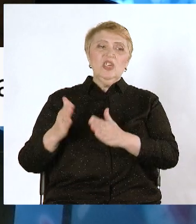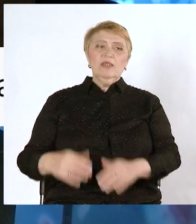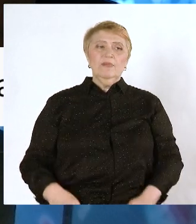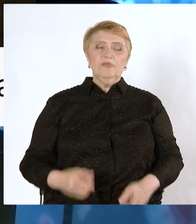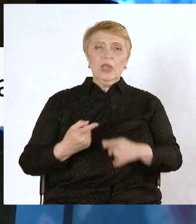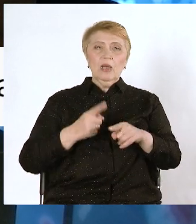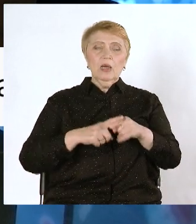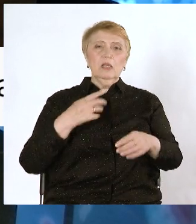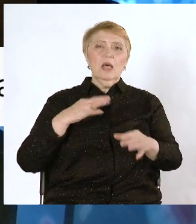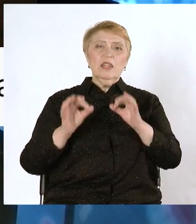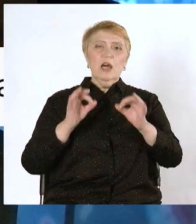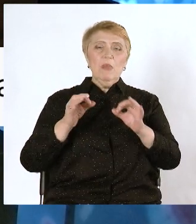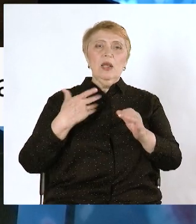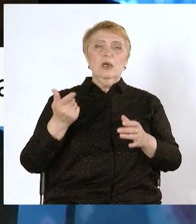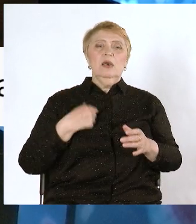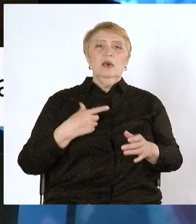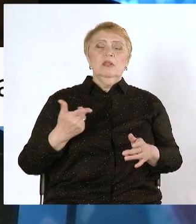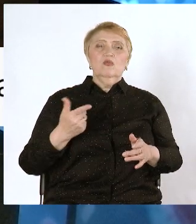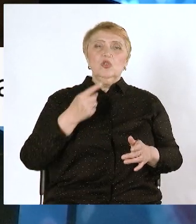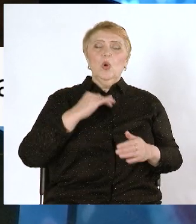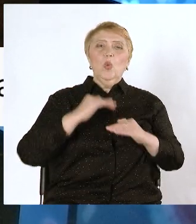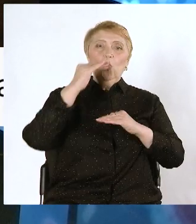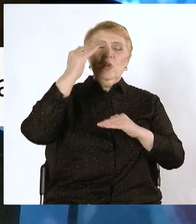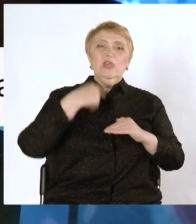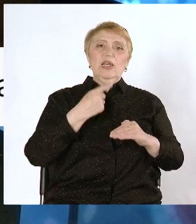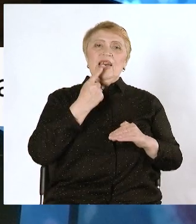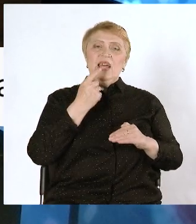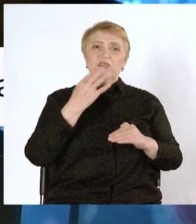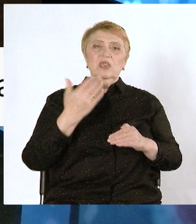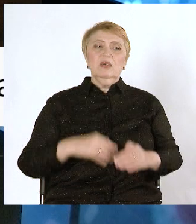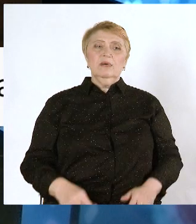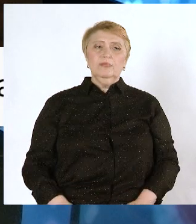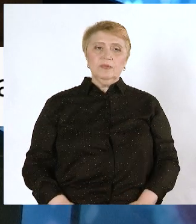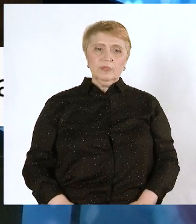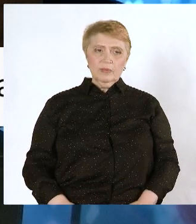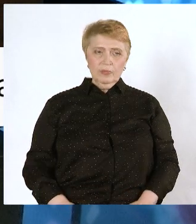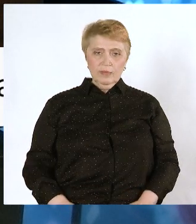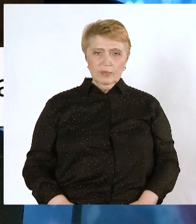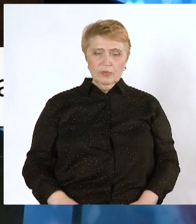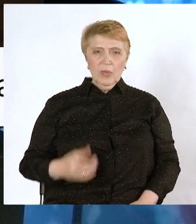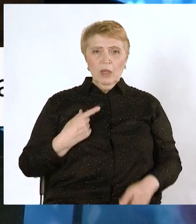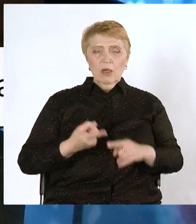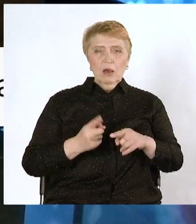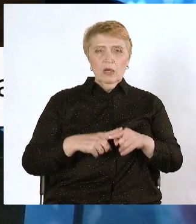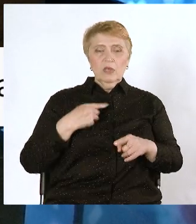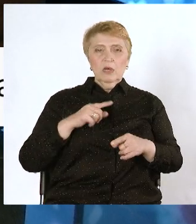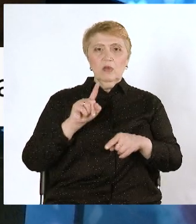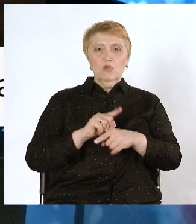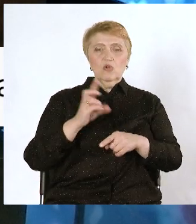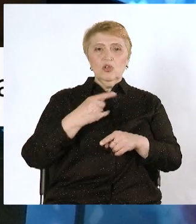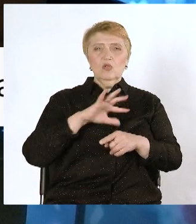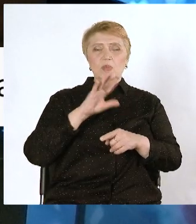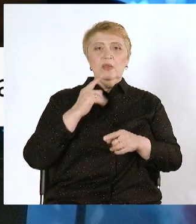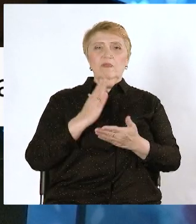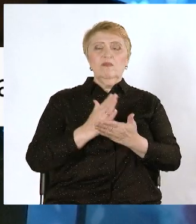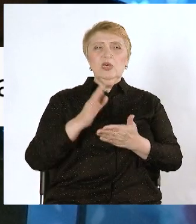должен быть нормальный гемоглобин нормальный уровень холестерина глюкозы это должен быть нормальный гомоцистеин